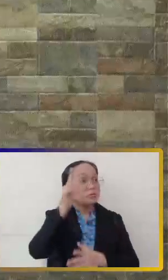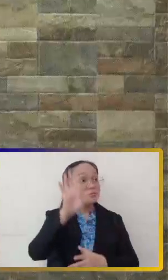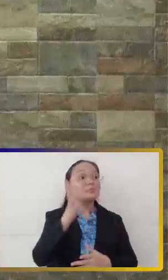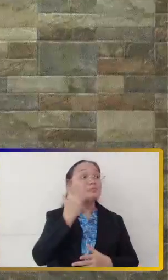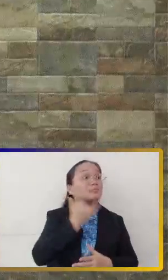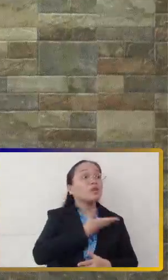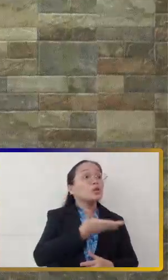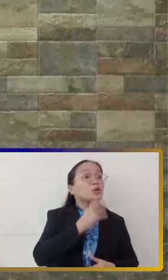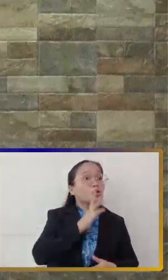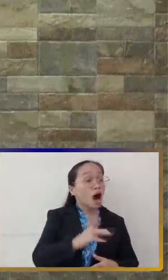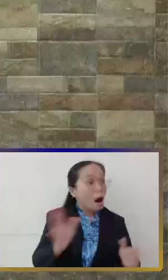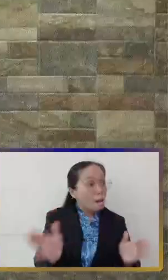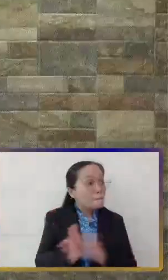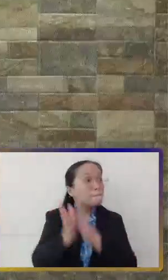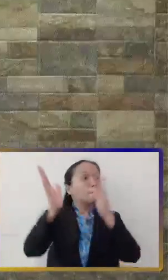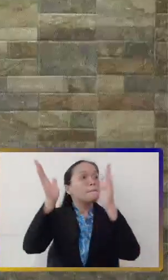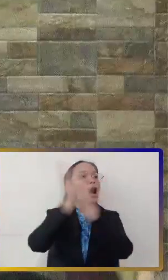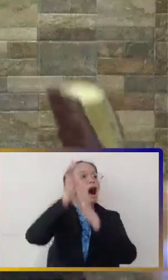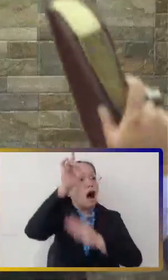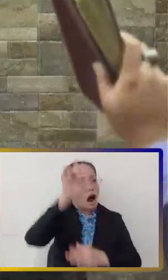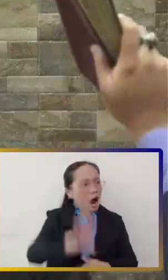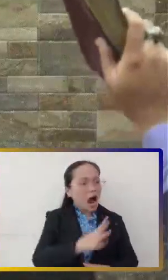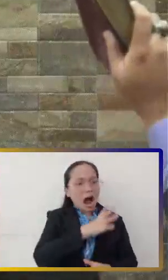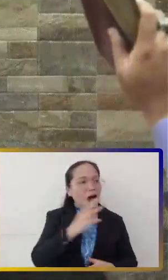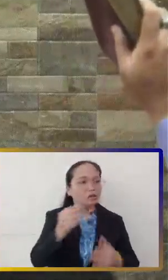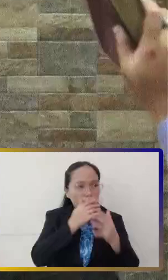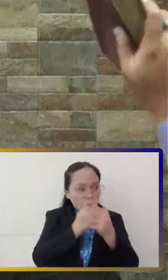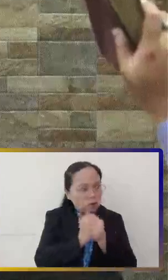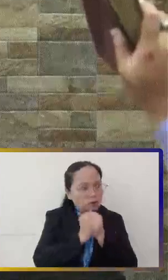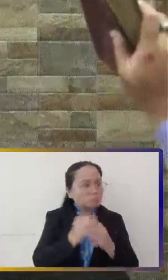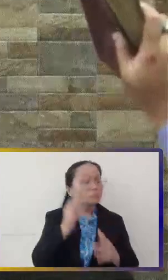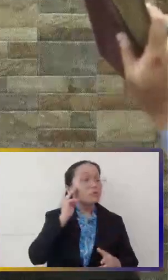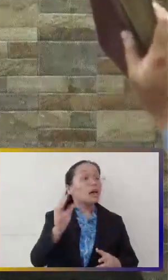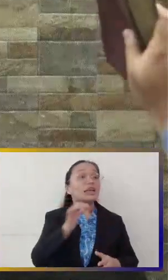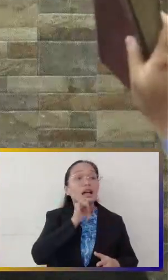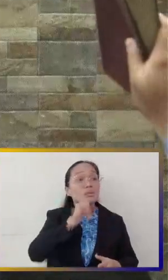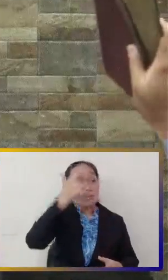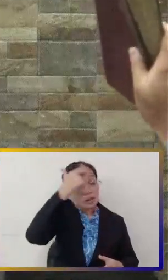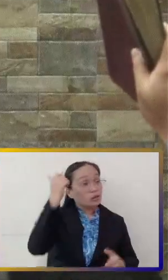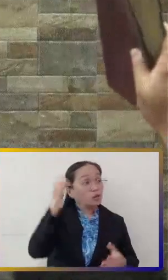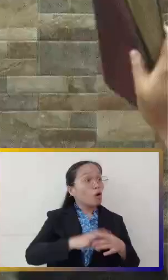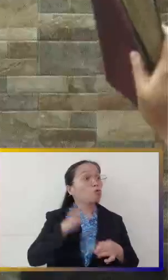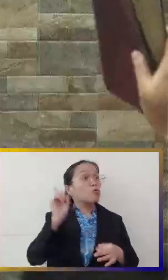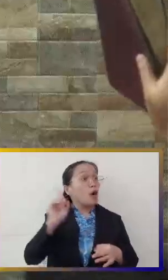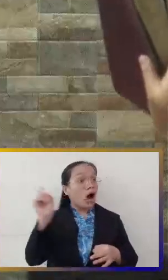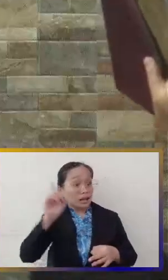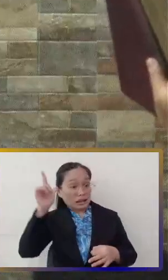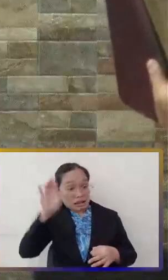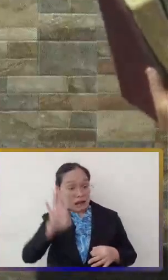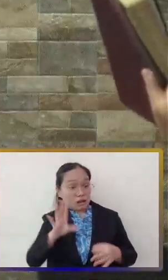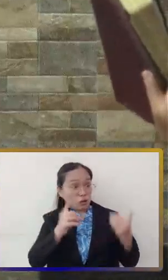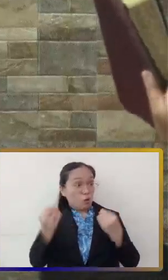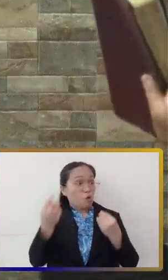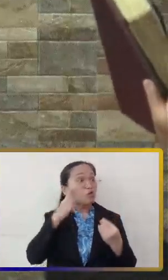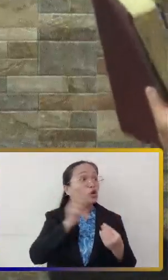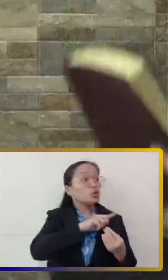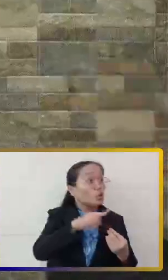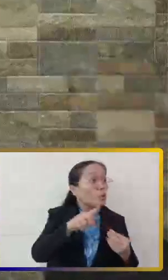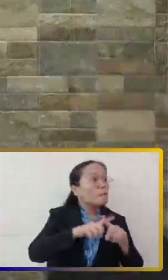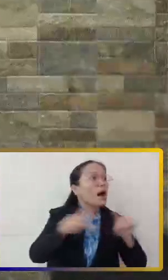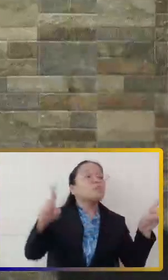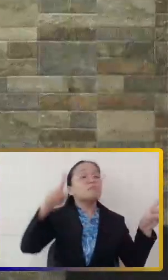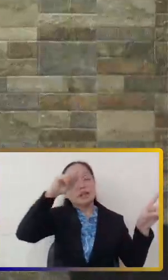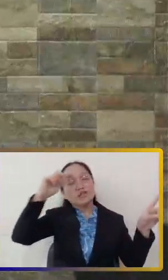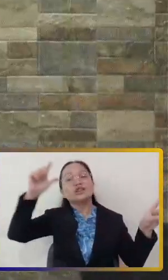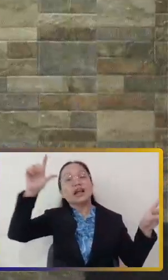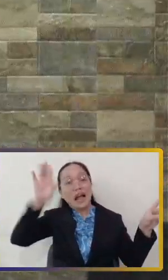you are praising Him and worshiping Him not because of what He is doing unto you but because